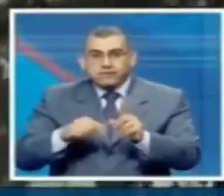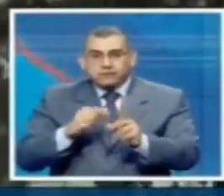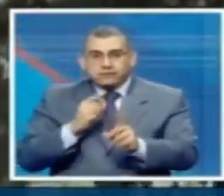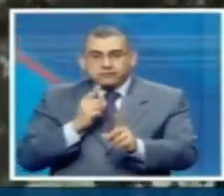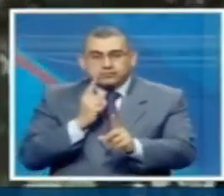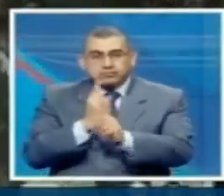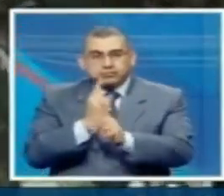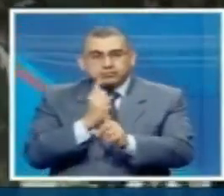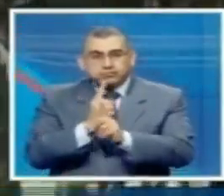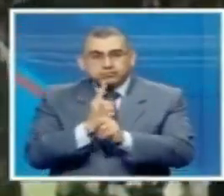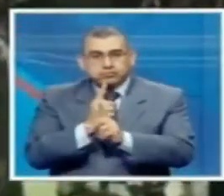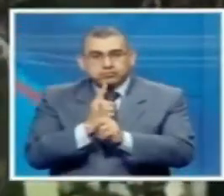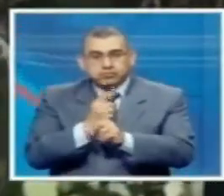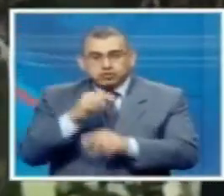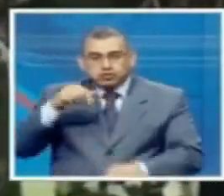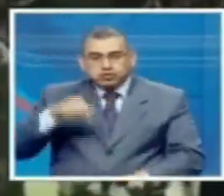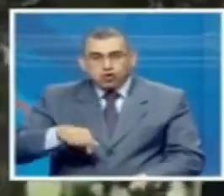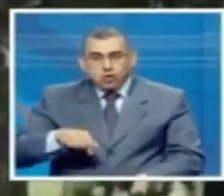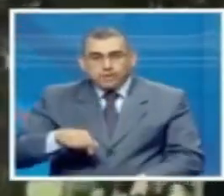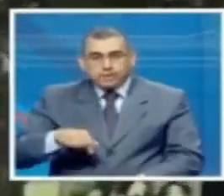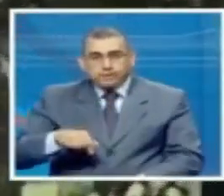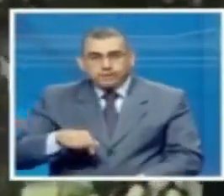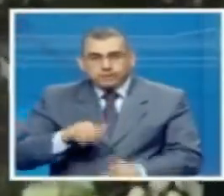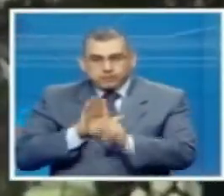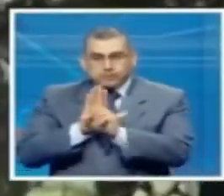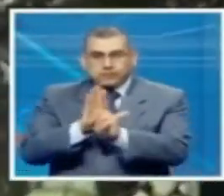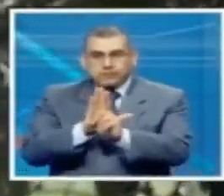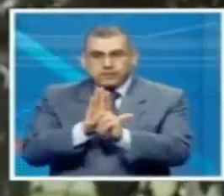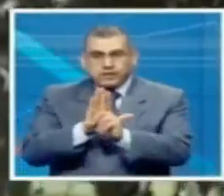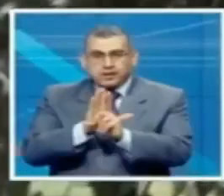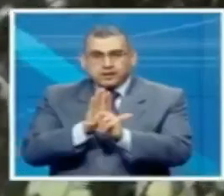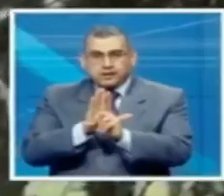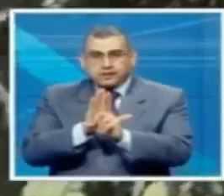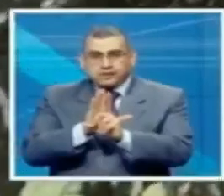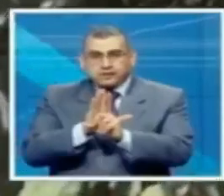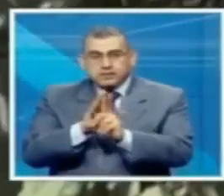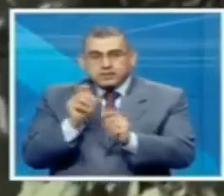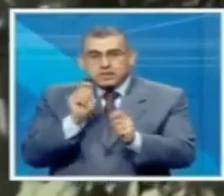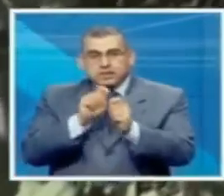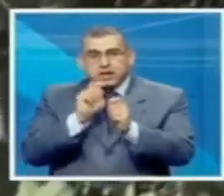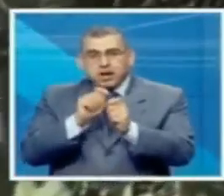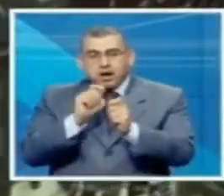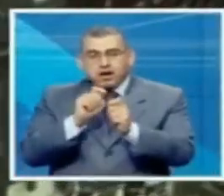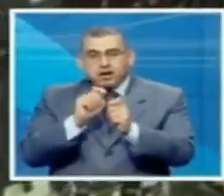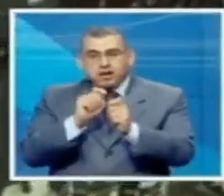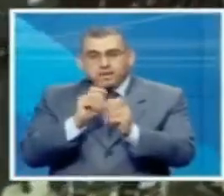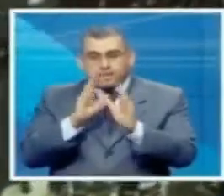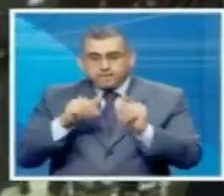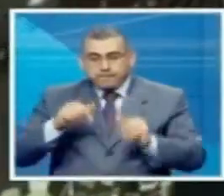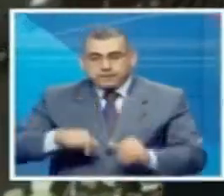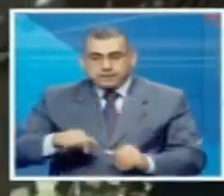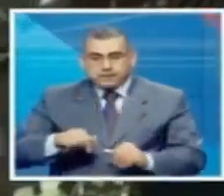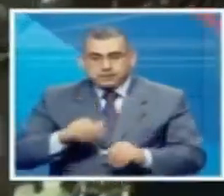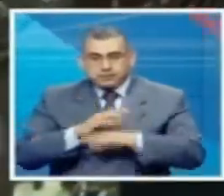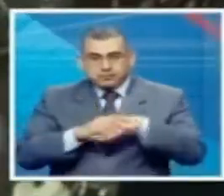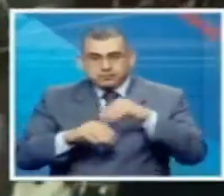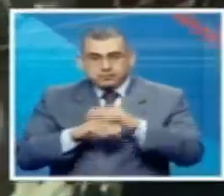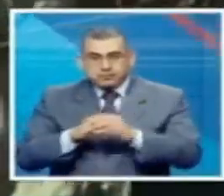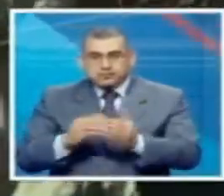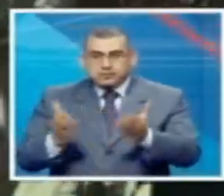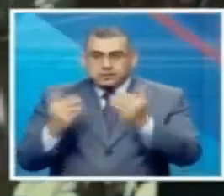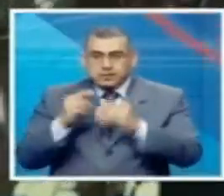لقاء اليوم هو دعم الصناعه المحليه وحث